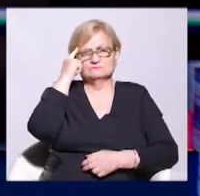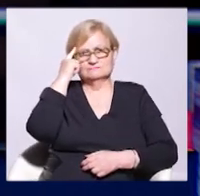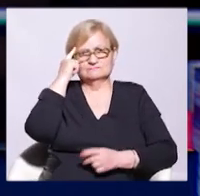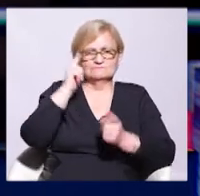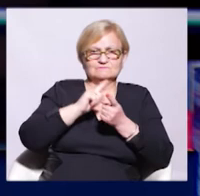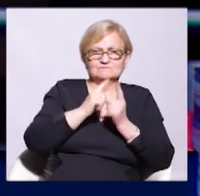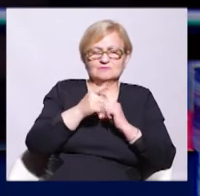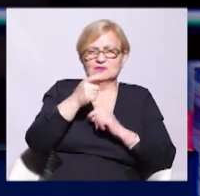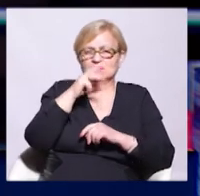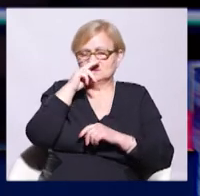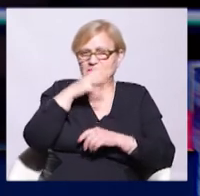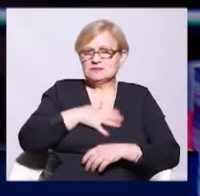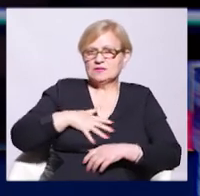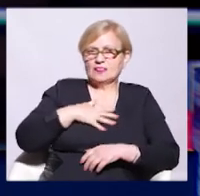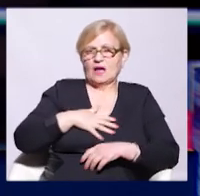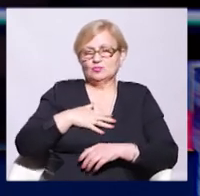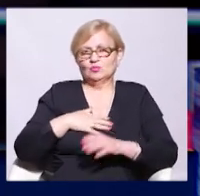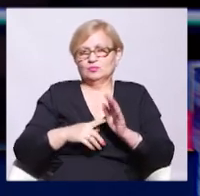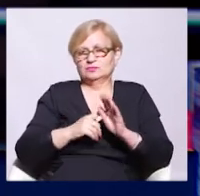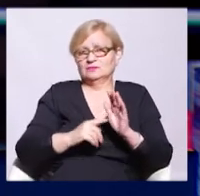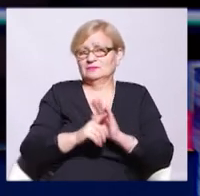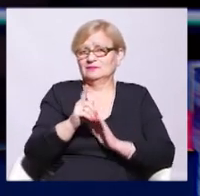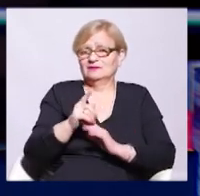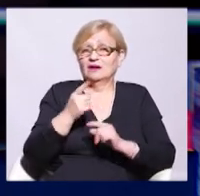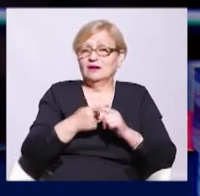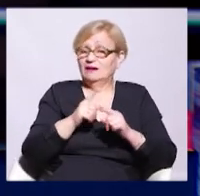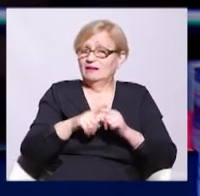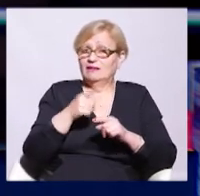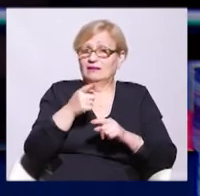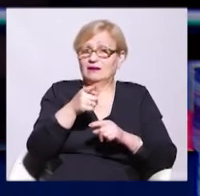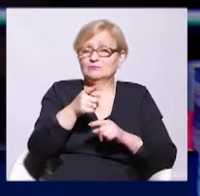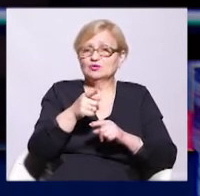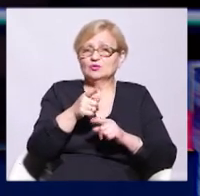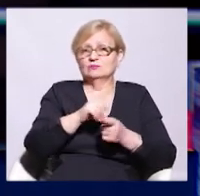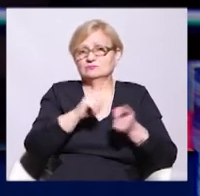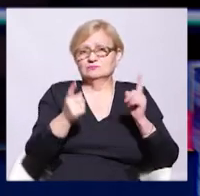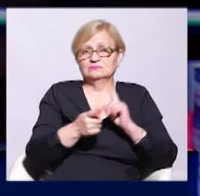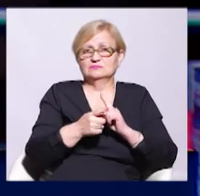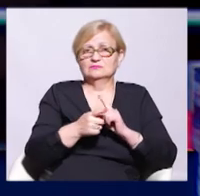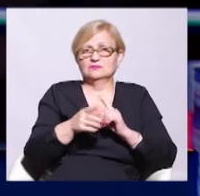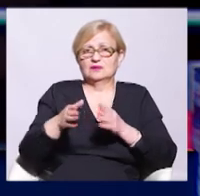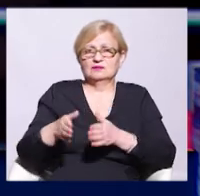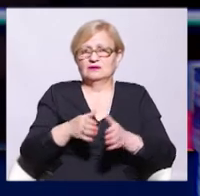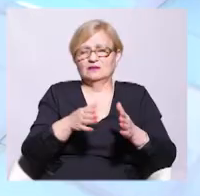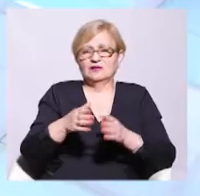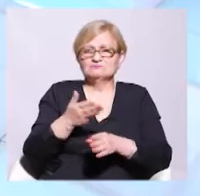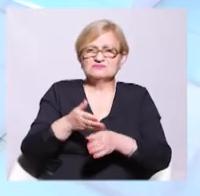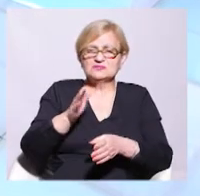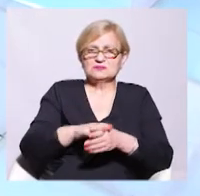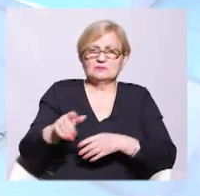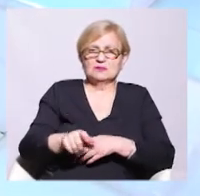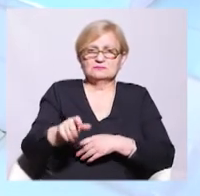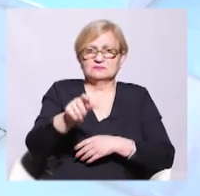saphikrals da sinanuls gauchens da soret amiton daadgeba grzel da mdzime